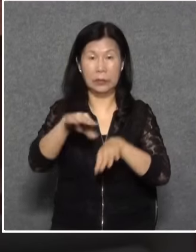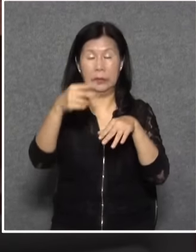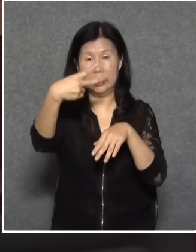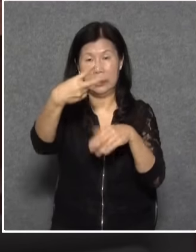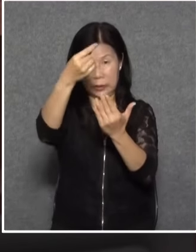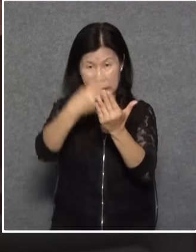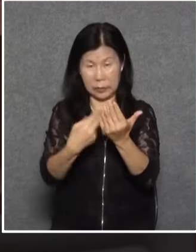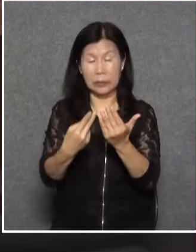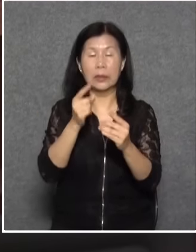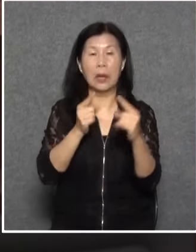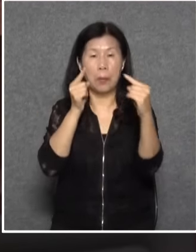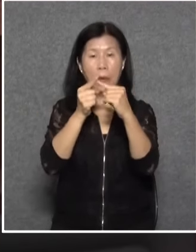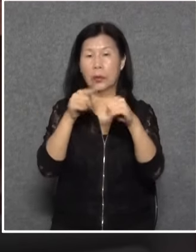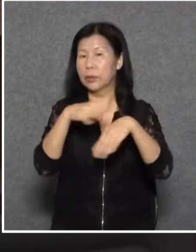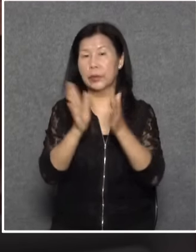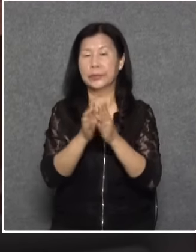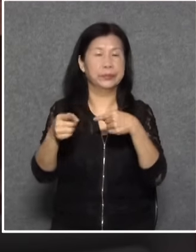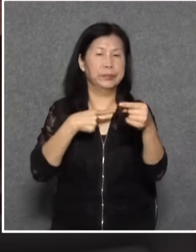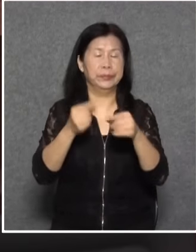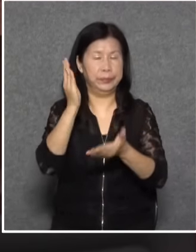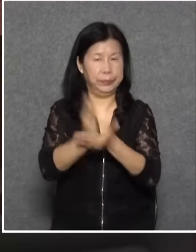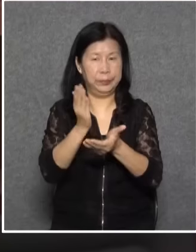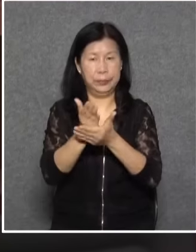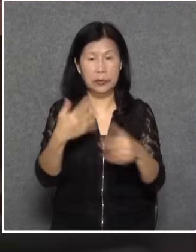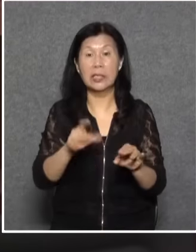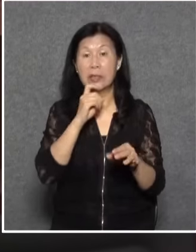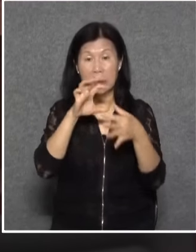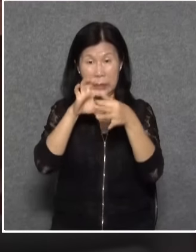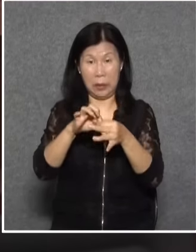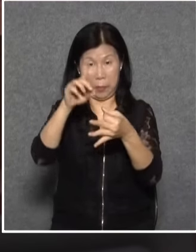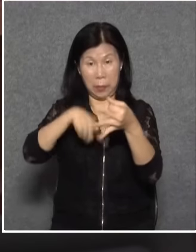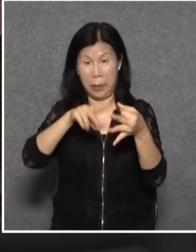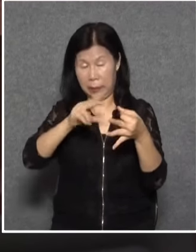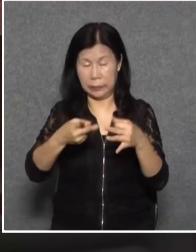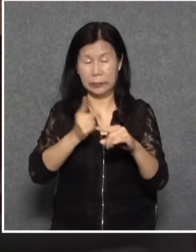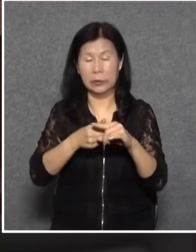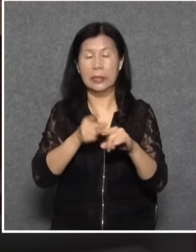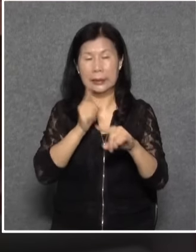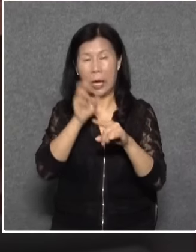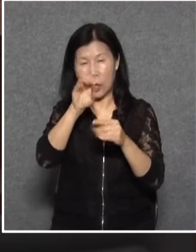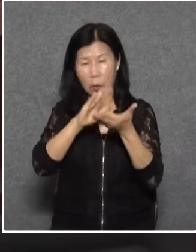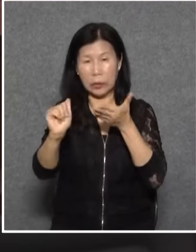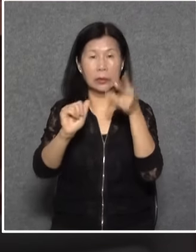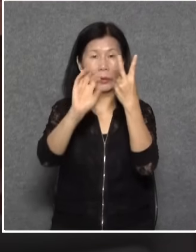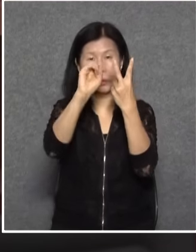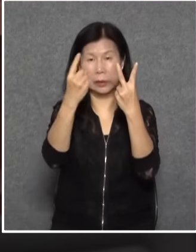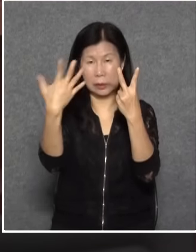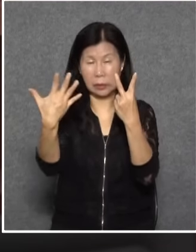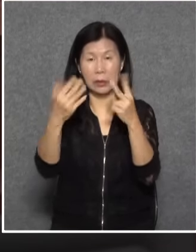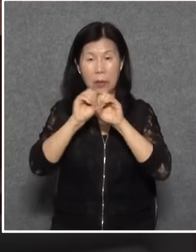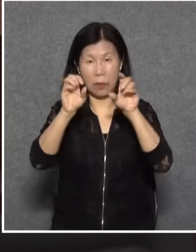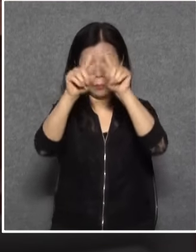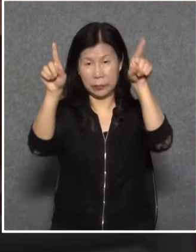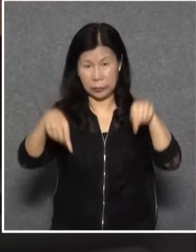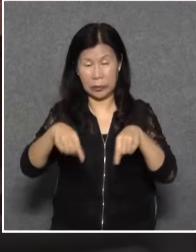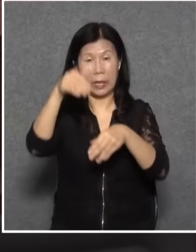例草案的政策目的是完全相符，而有關的名稱的變更亦都已經反映了在2015年發布的正式選